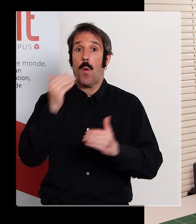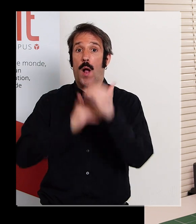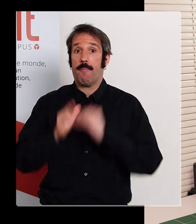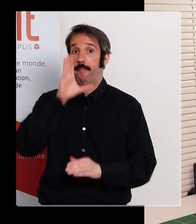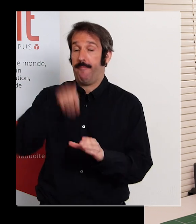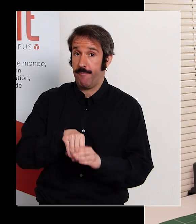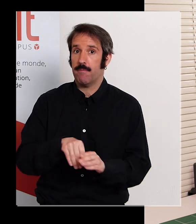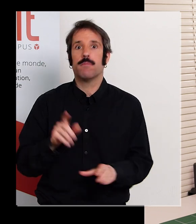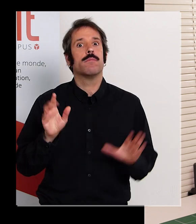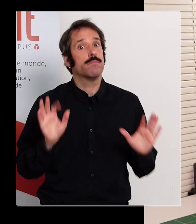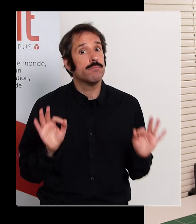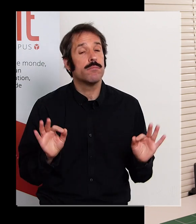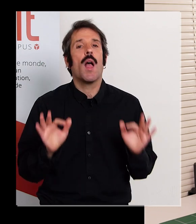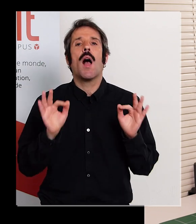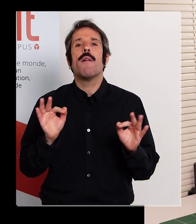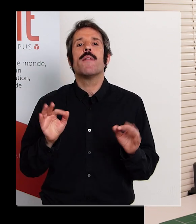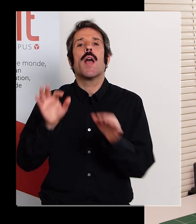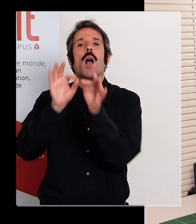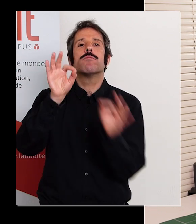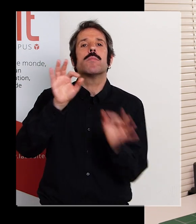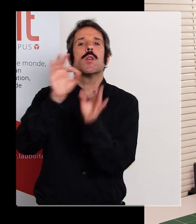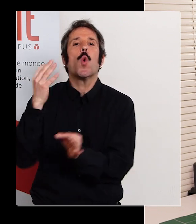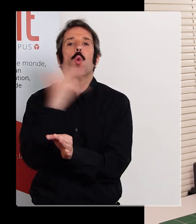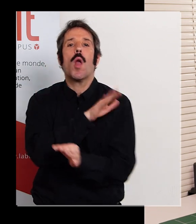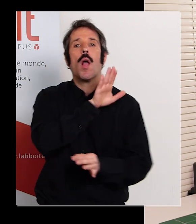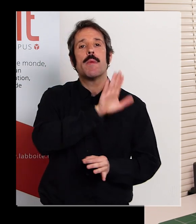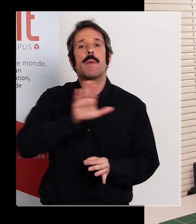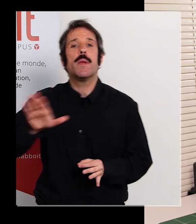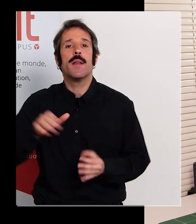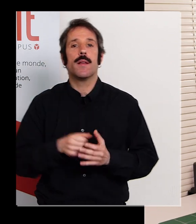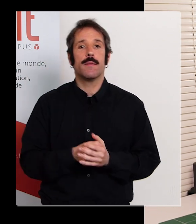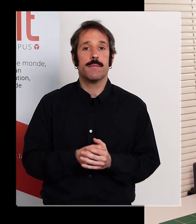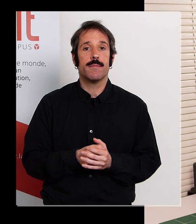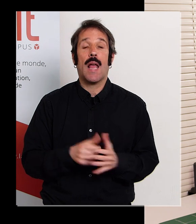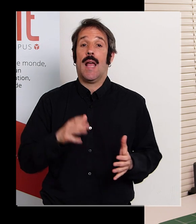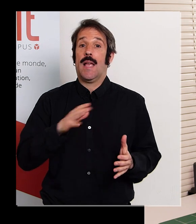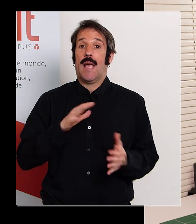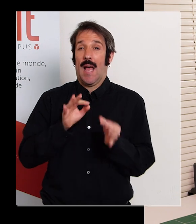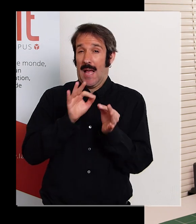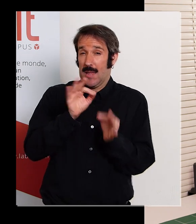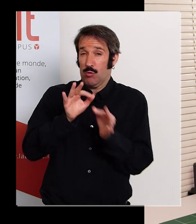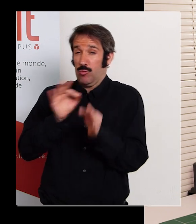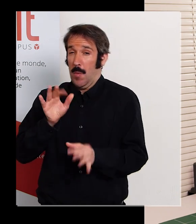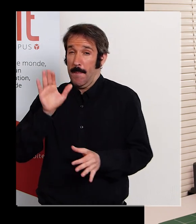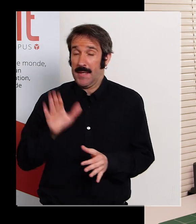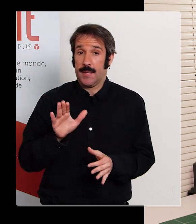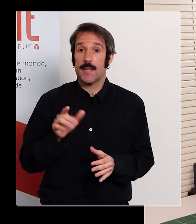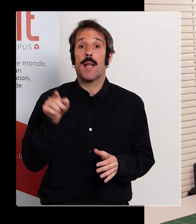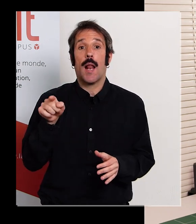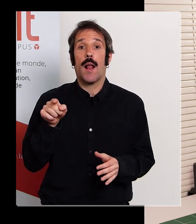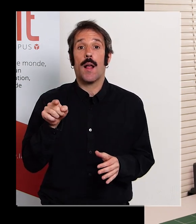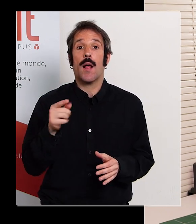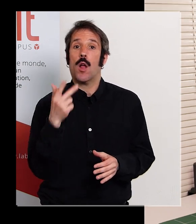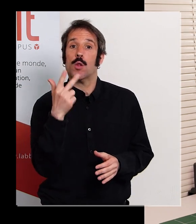dans le programme. En effet, pour les différents chemins de couleur que nous avons placés, il y a une tension pour le fil,